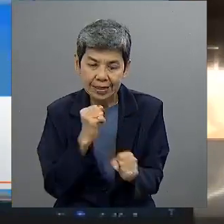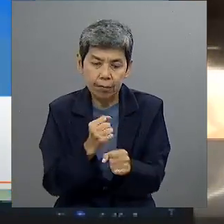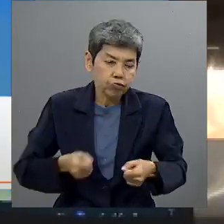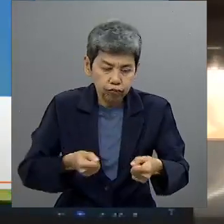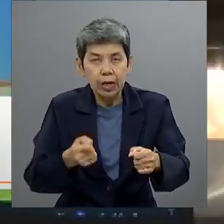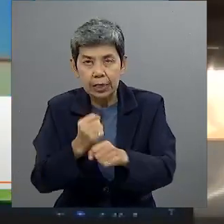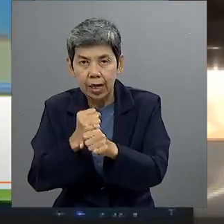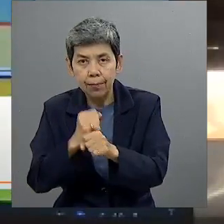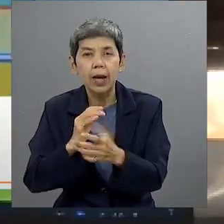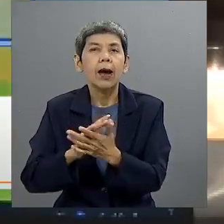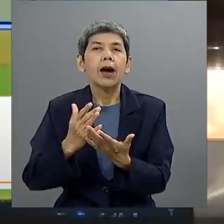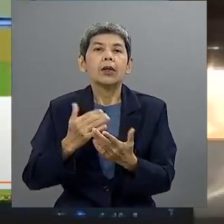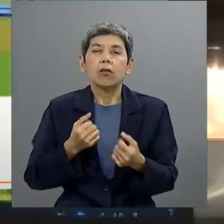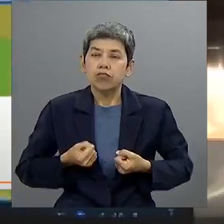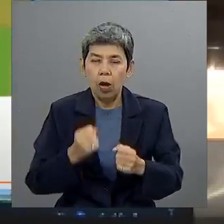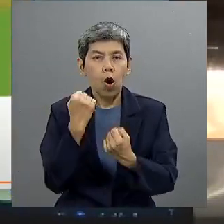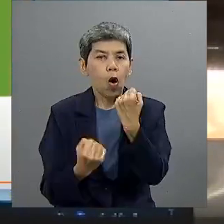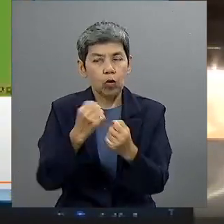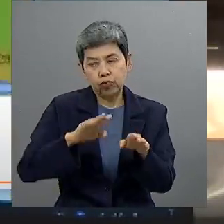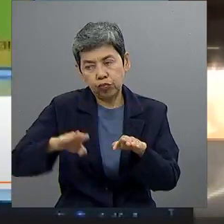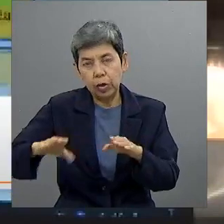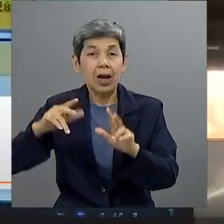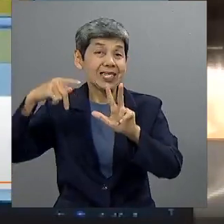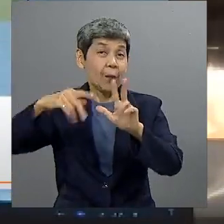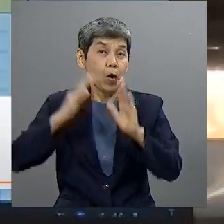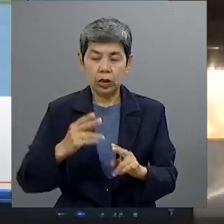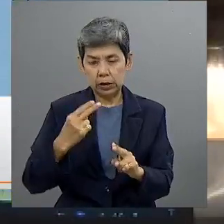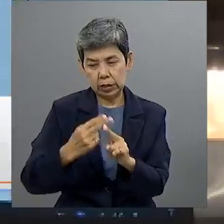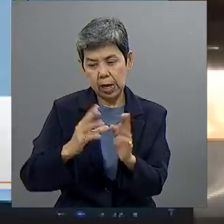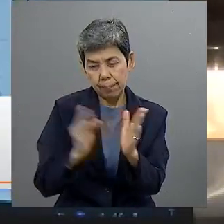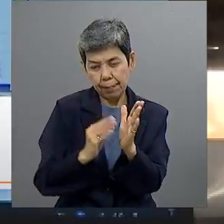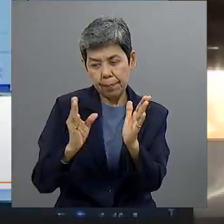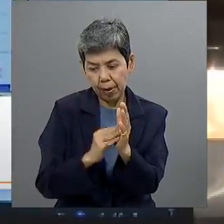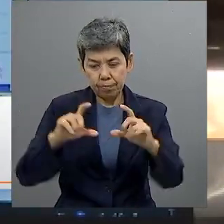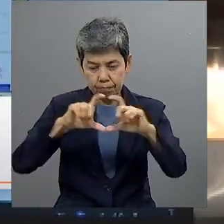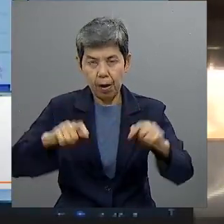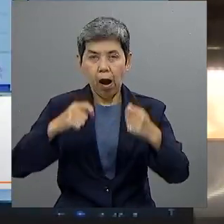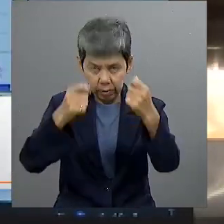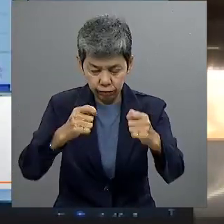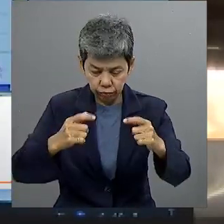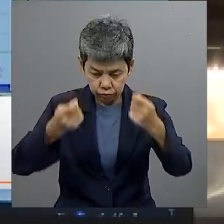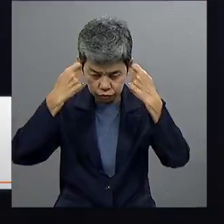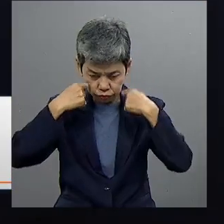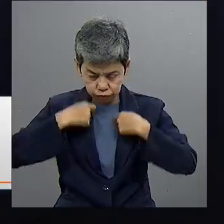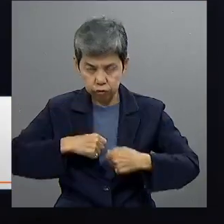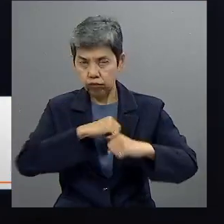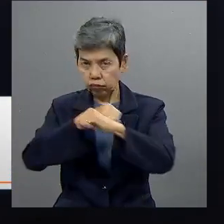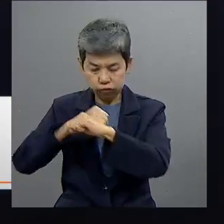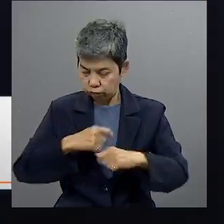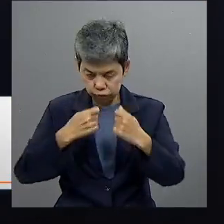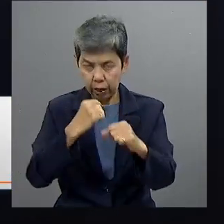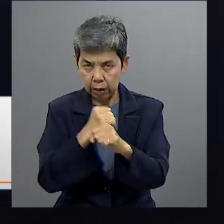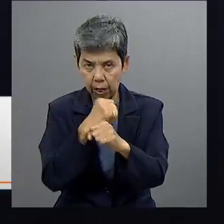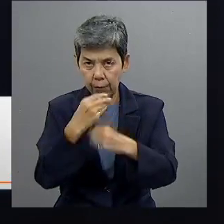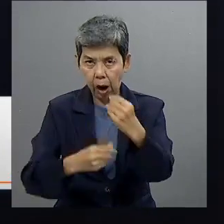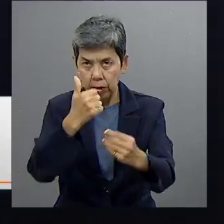และสมาชิกรถเข็นจำนวน 3,000 คนลงทะเบียนเพื่อออกบัตรอนุญาตให้เข้าพื้นที่ควบคุมของตลาดและเช็คไทม์